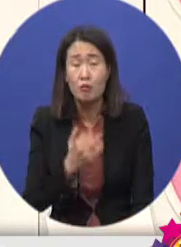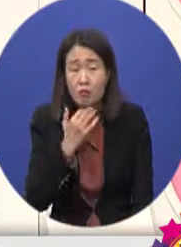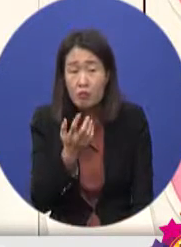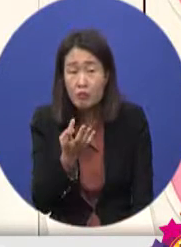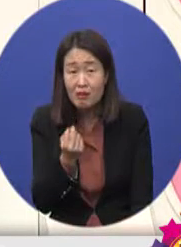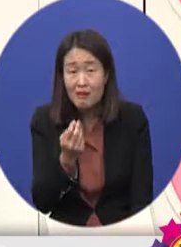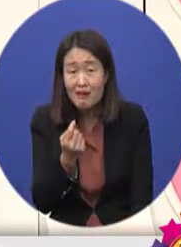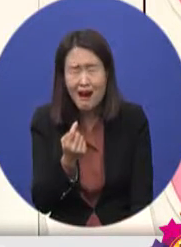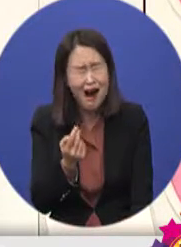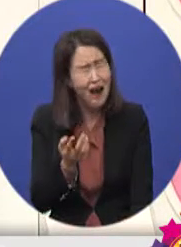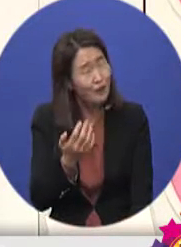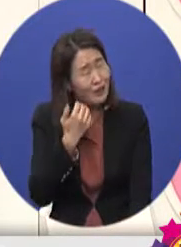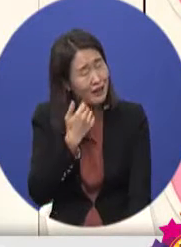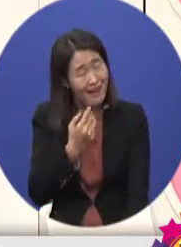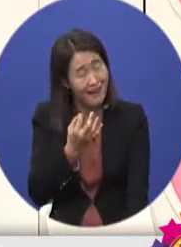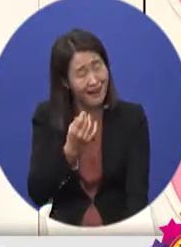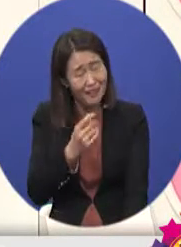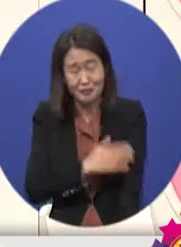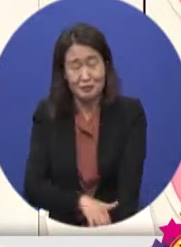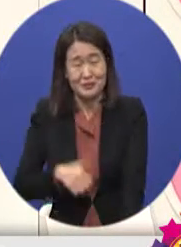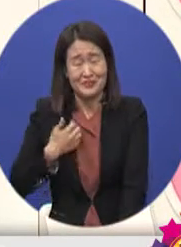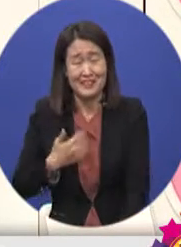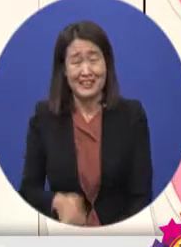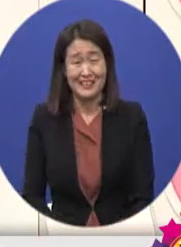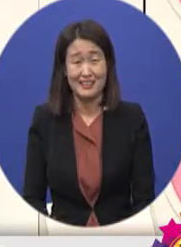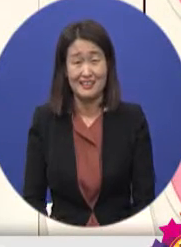연세는 어떻게 되셔서 감을 못 잡겠네.